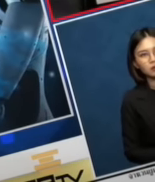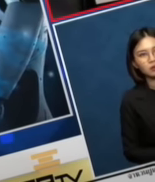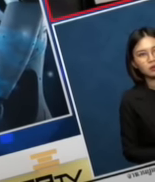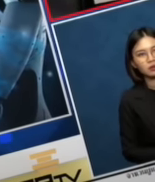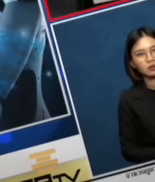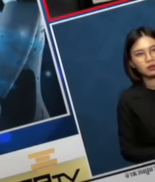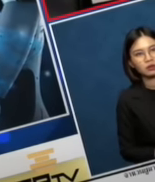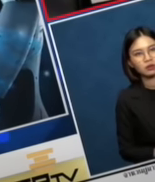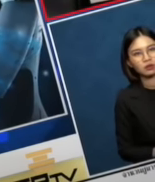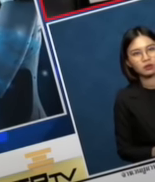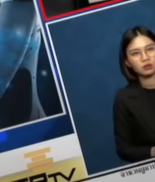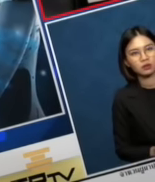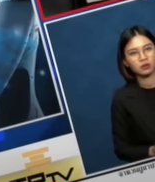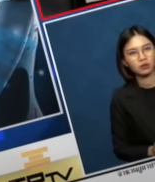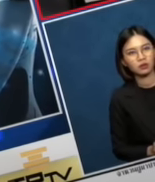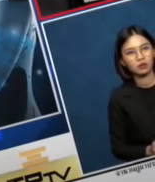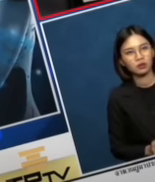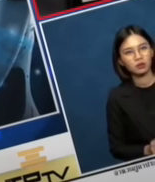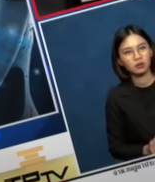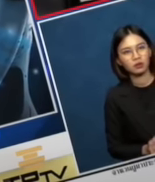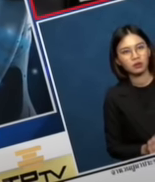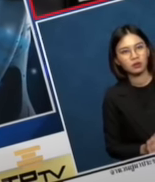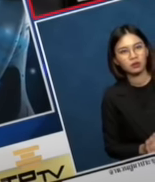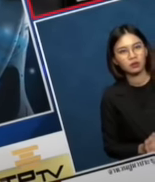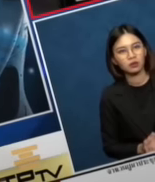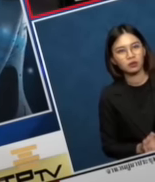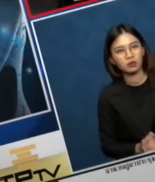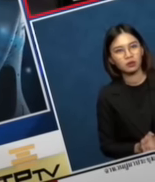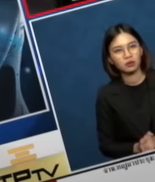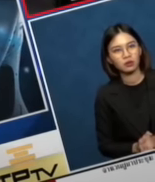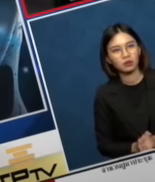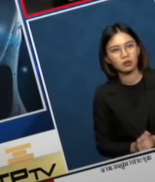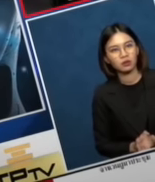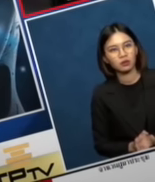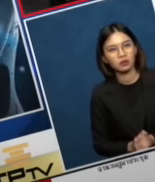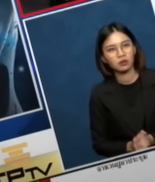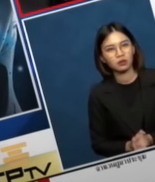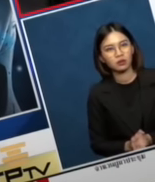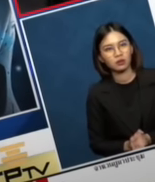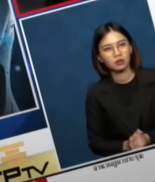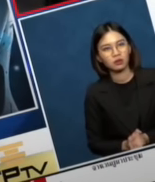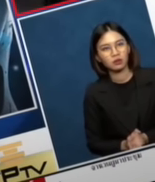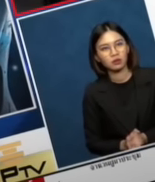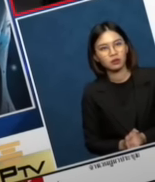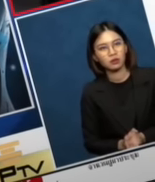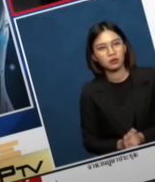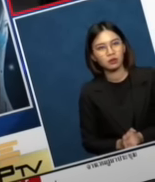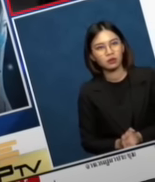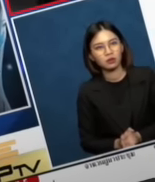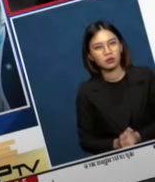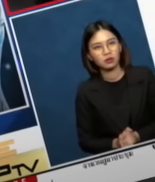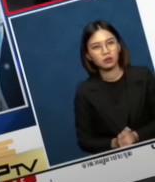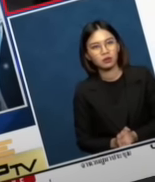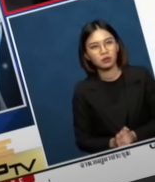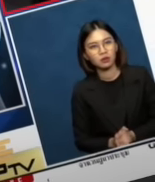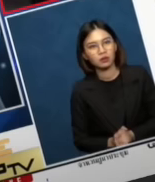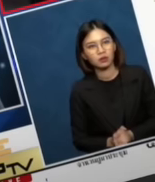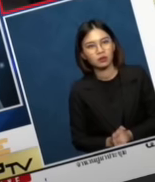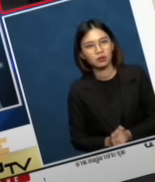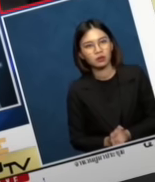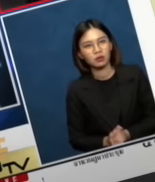ศทางแนวโน้มคดียุบพรรคก้าวไกลซับซ้อนมากและไม่ง่ายฟังจากสามกู